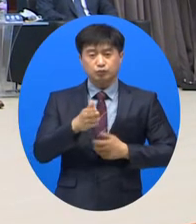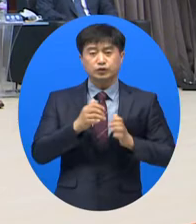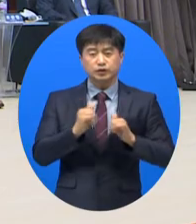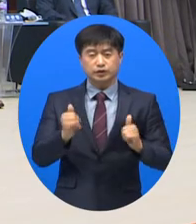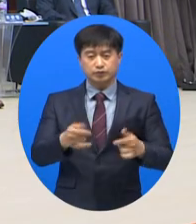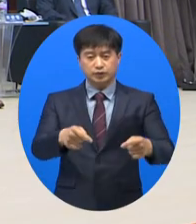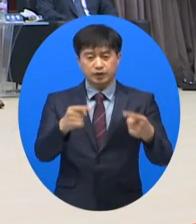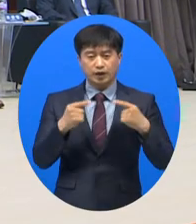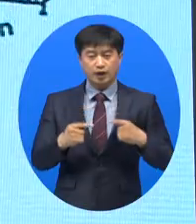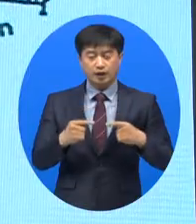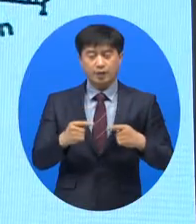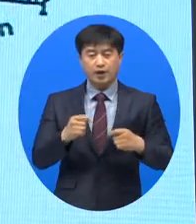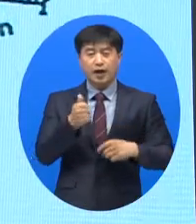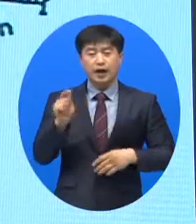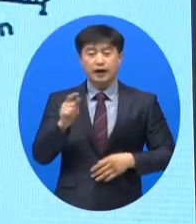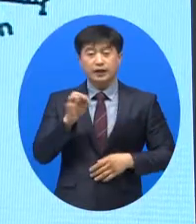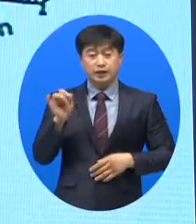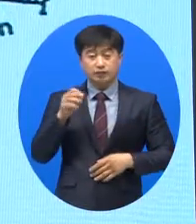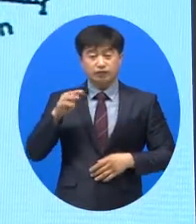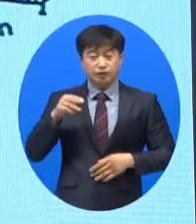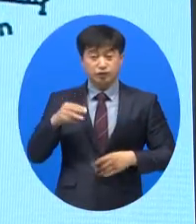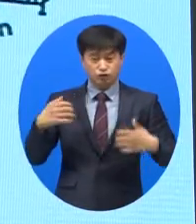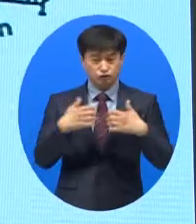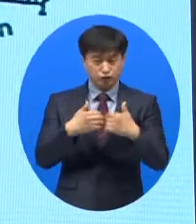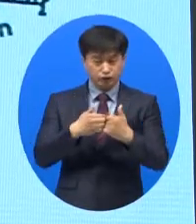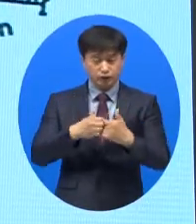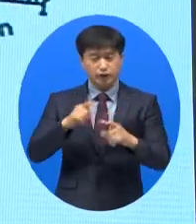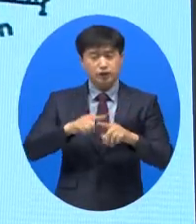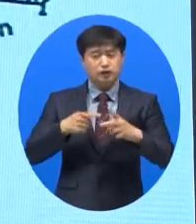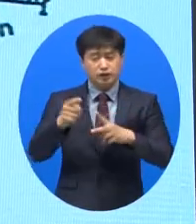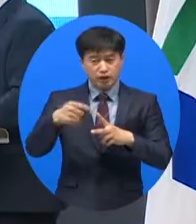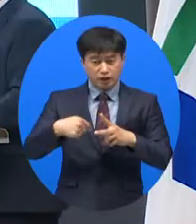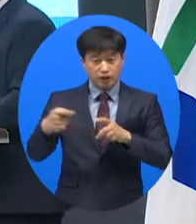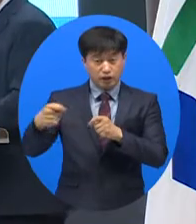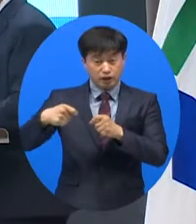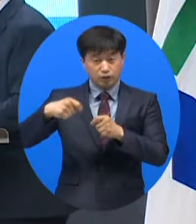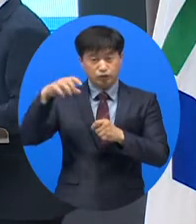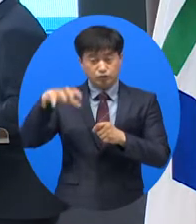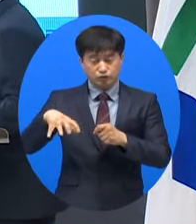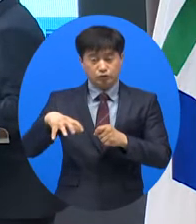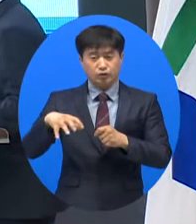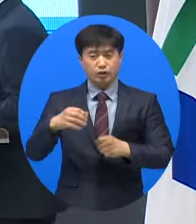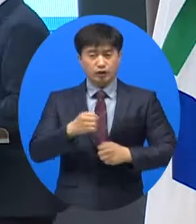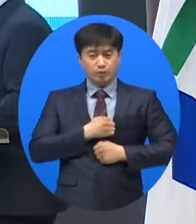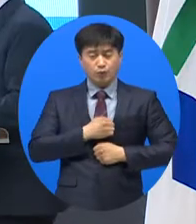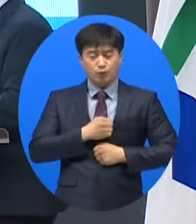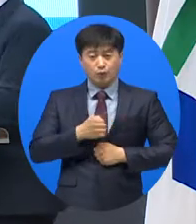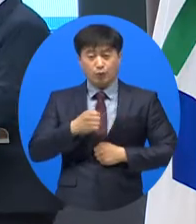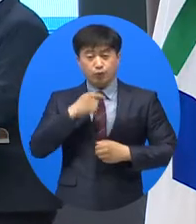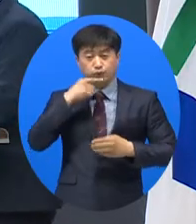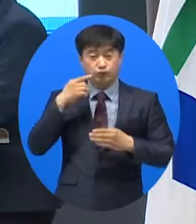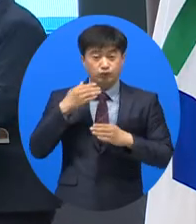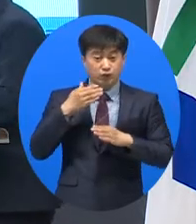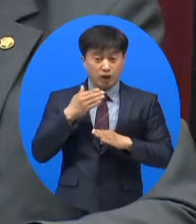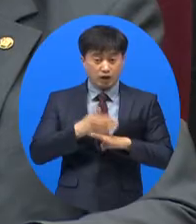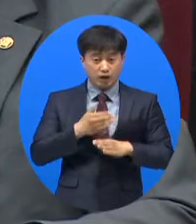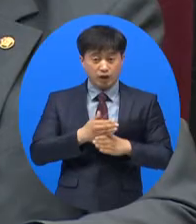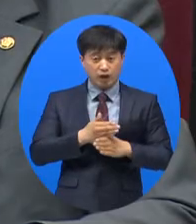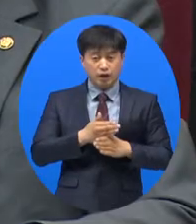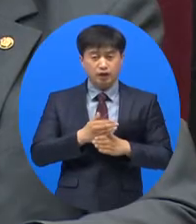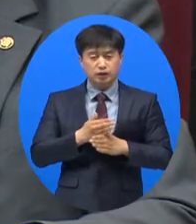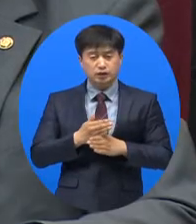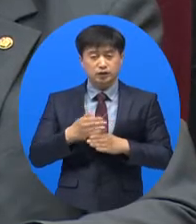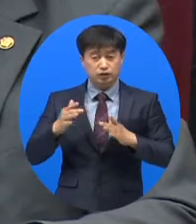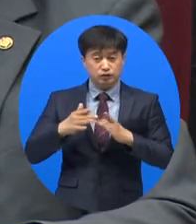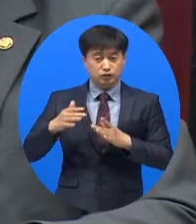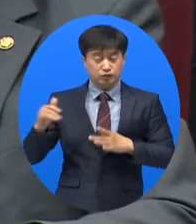전문가들이 참여해 하이브리드 현대전에 이해와 접경 지역 안보 북한의 사이버 와 무인기 위협에 대한 대응 경제